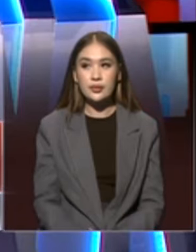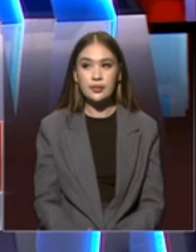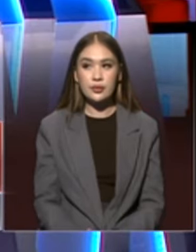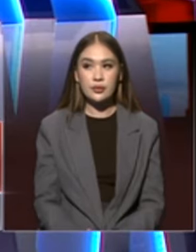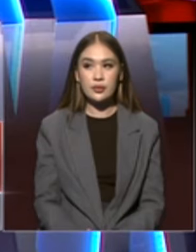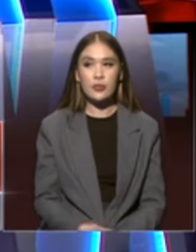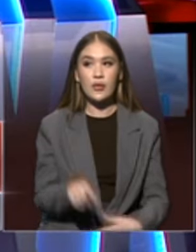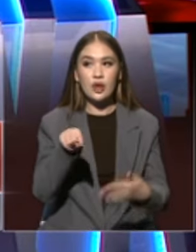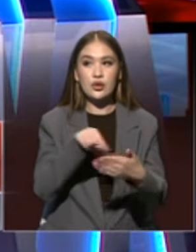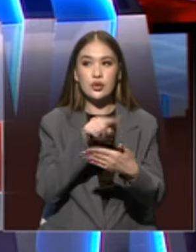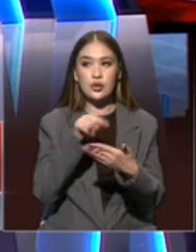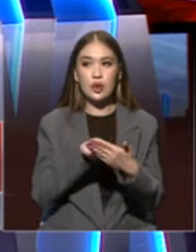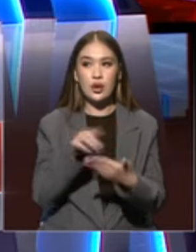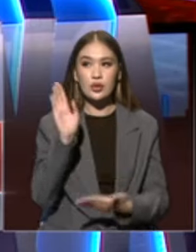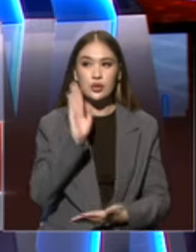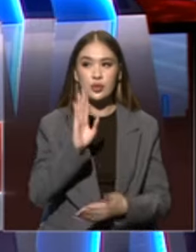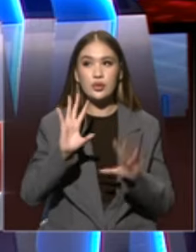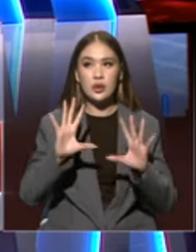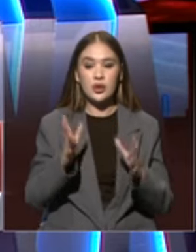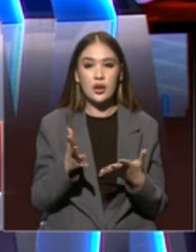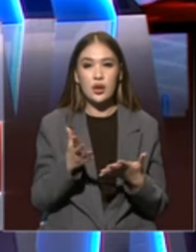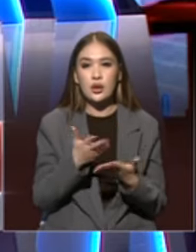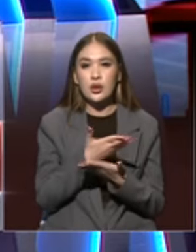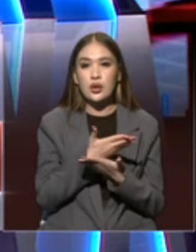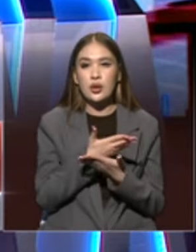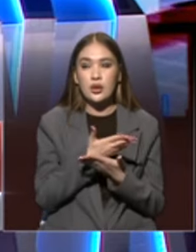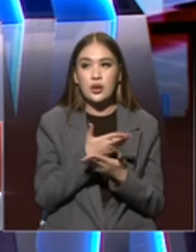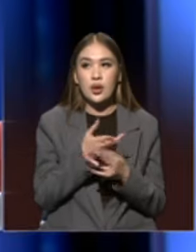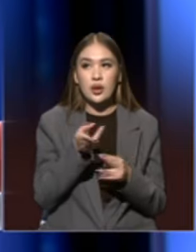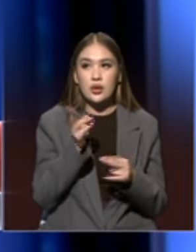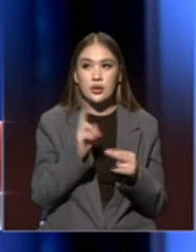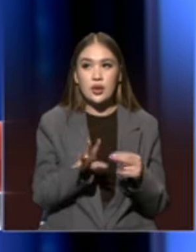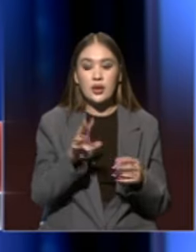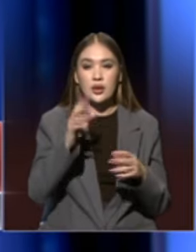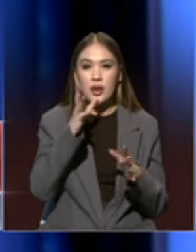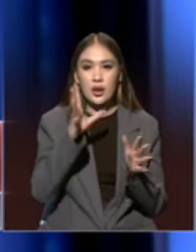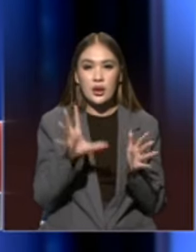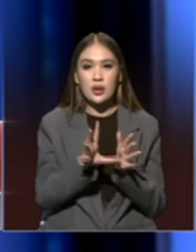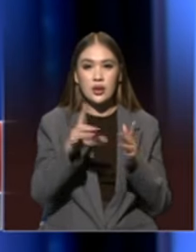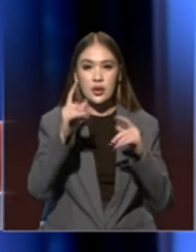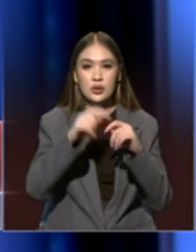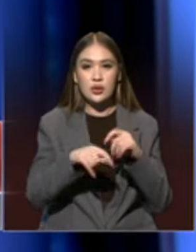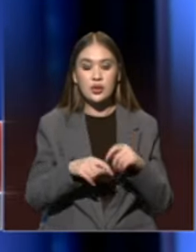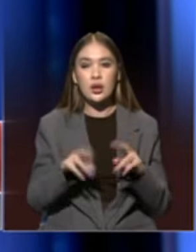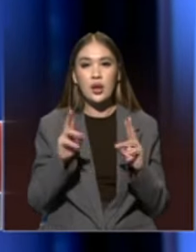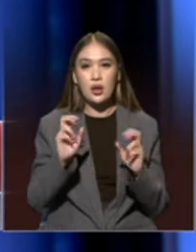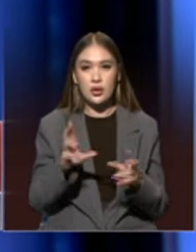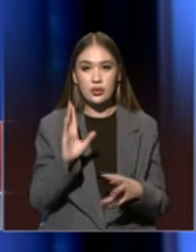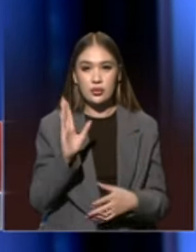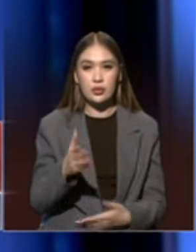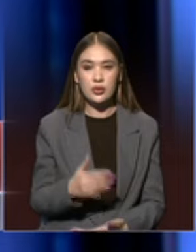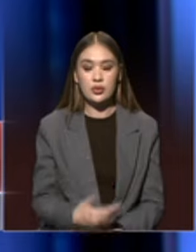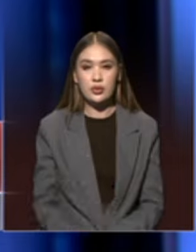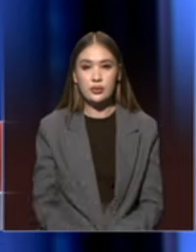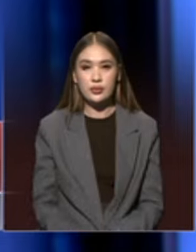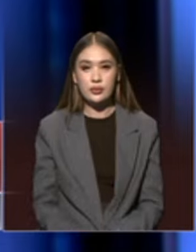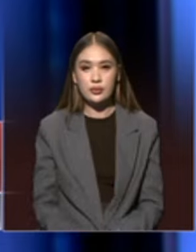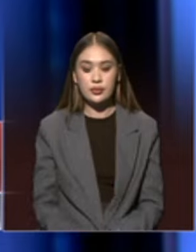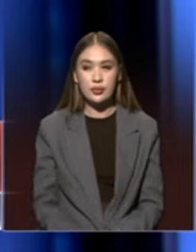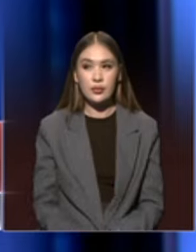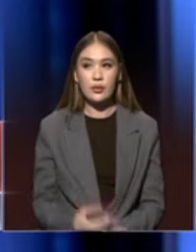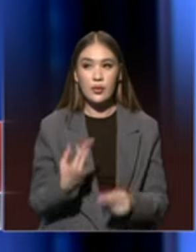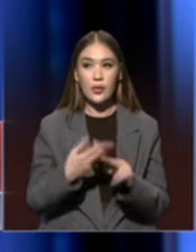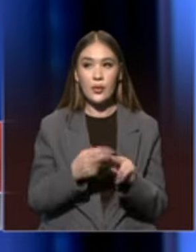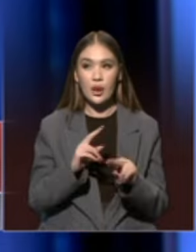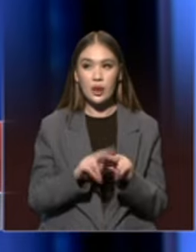сұрақ сізге. Су кетпеген үйге қалай техникалық тексеру жұмыстарын жасайсыздар? Су кетпеген үйге бұл